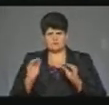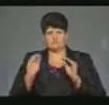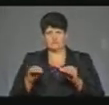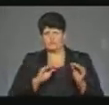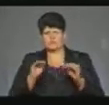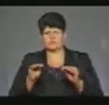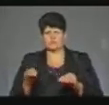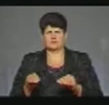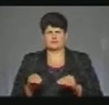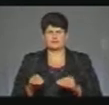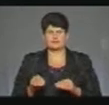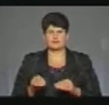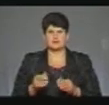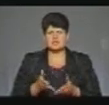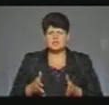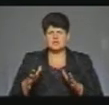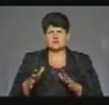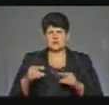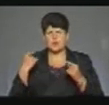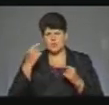Плуг, борони, діжку, образи